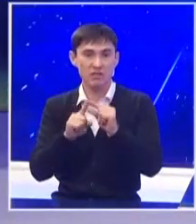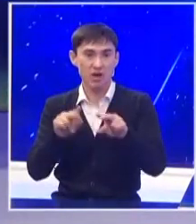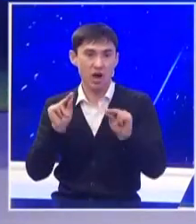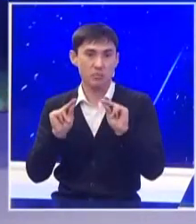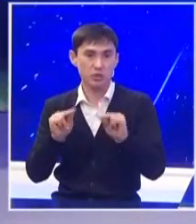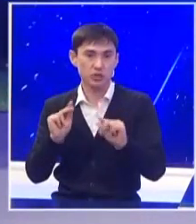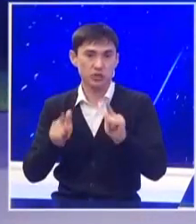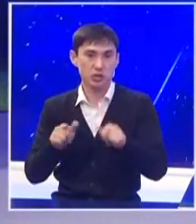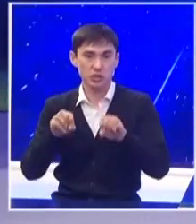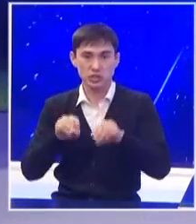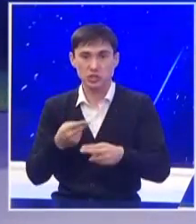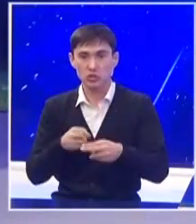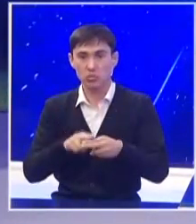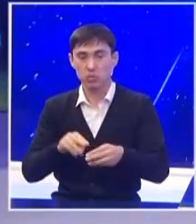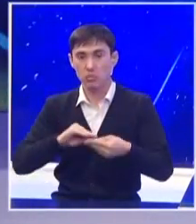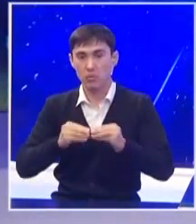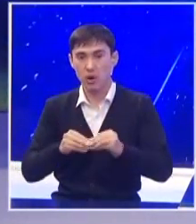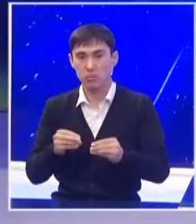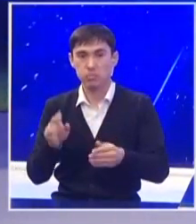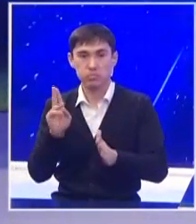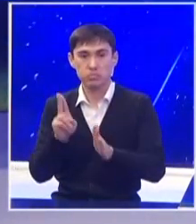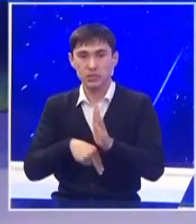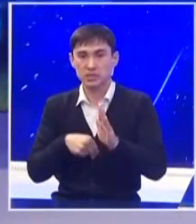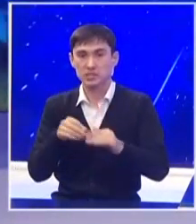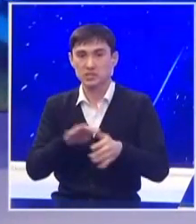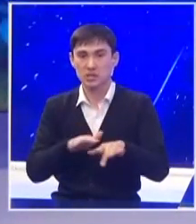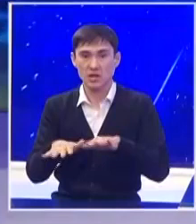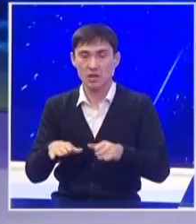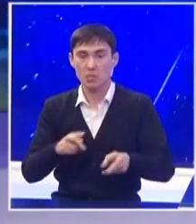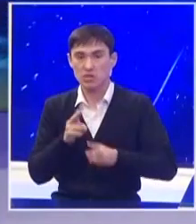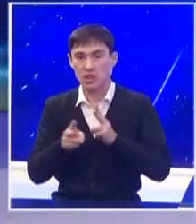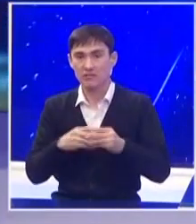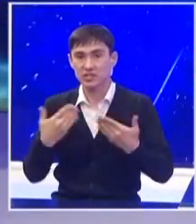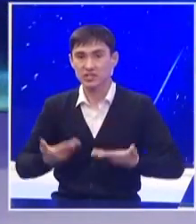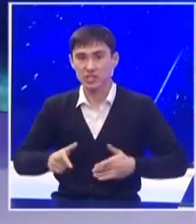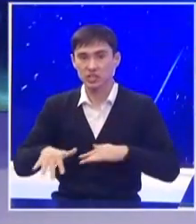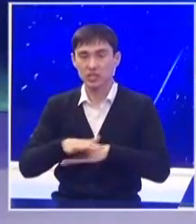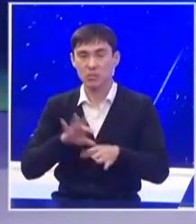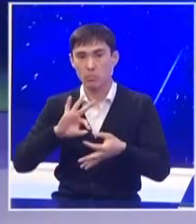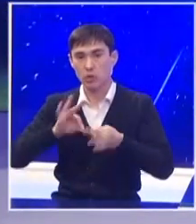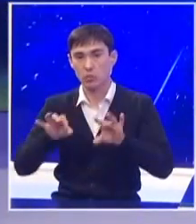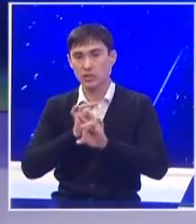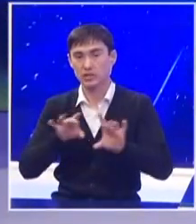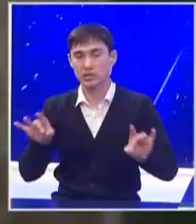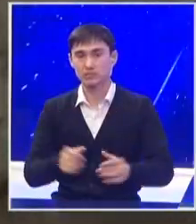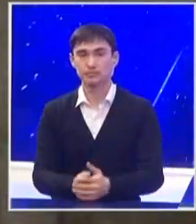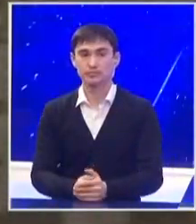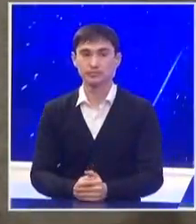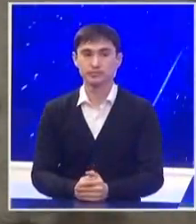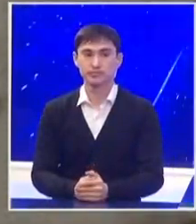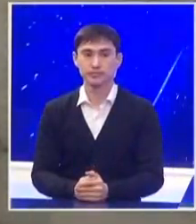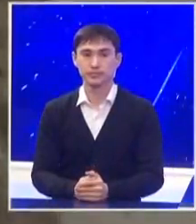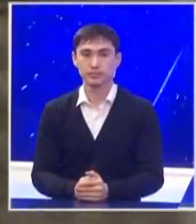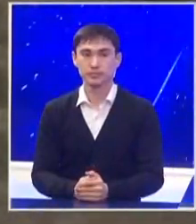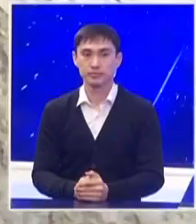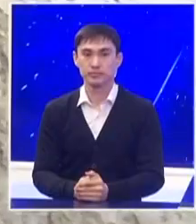обещают решить данную проблему. При этом абсолютно бездействуют, пожаловались сельчане. Более подробно в материале сюжета.